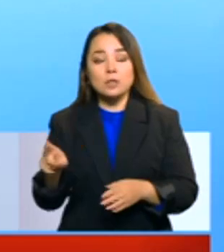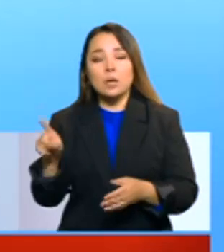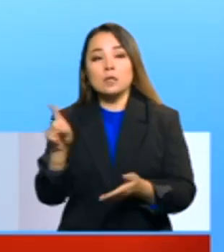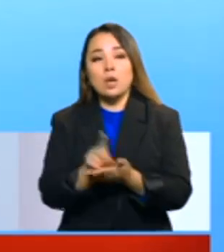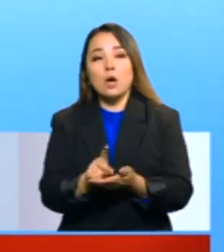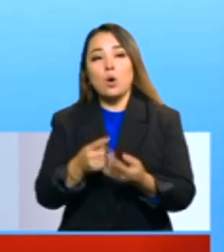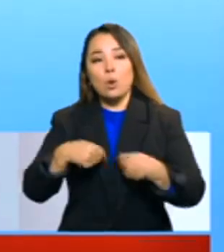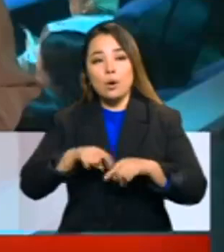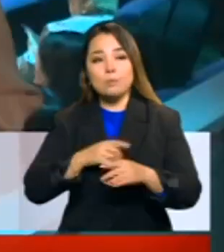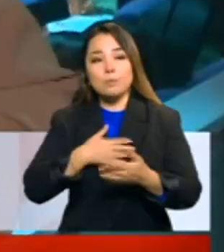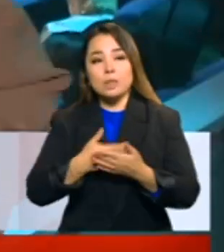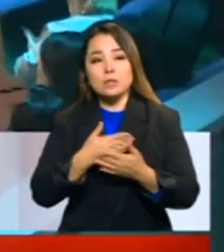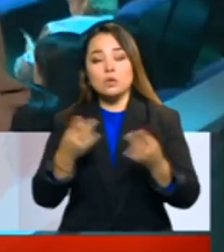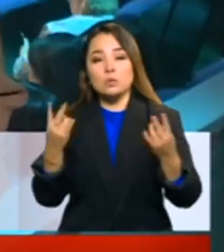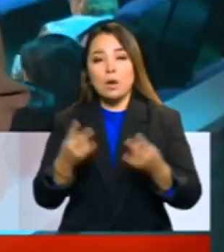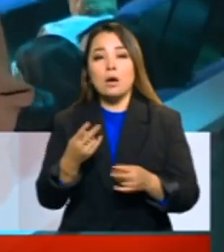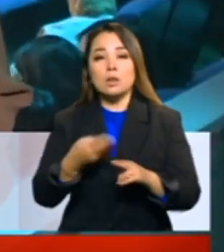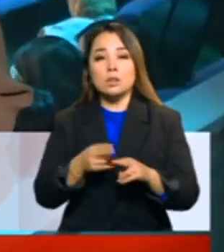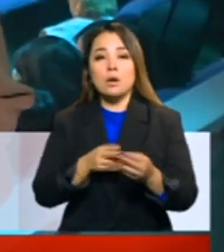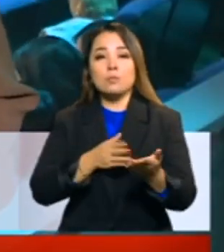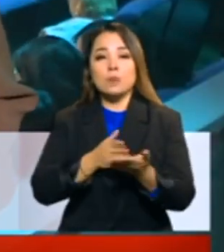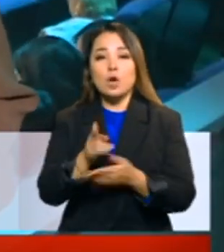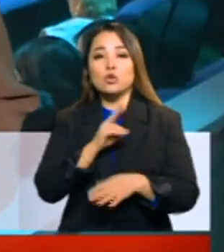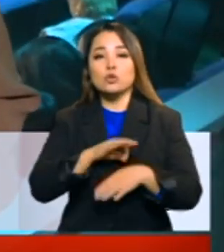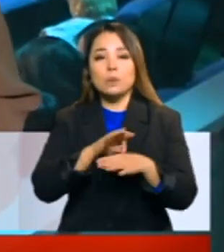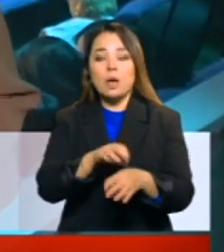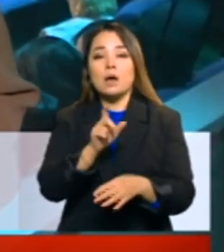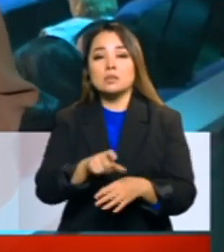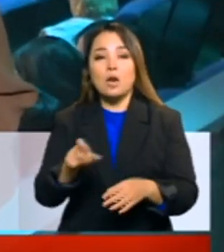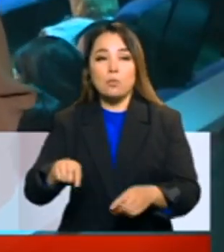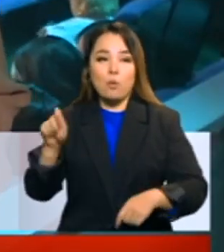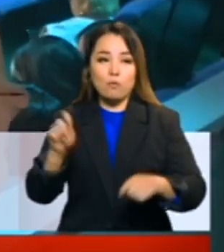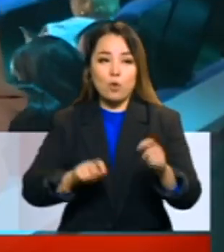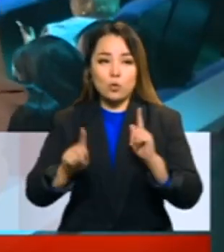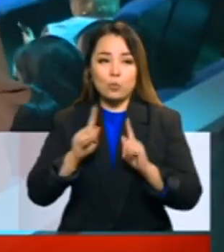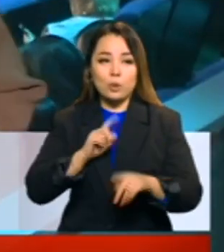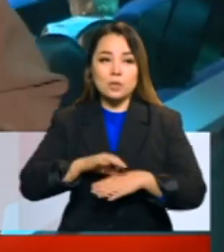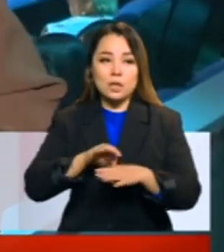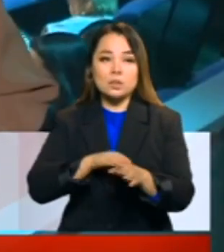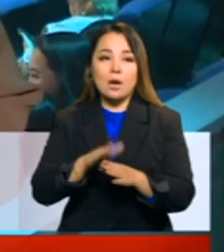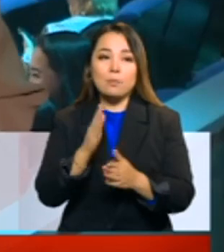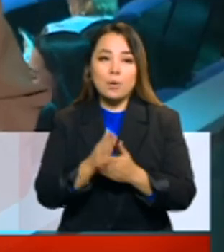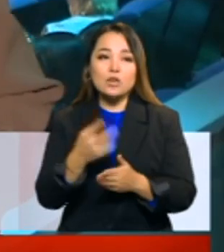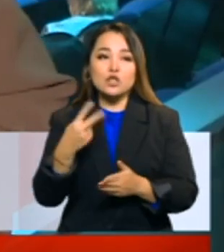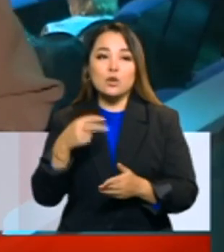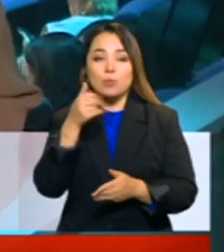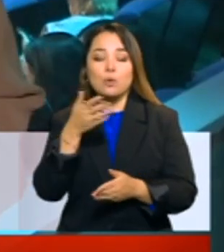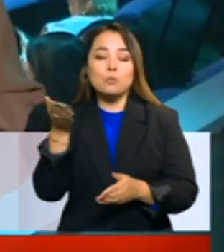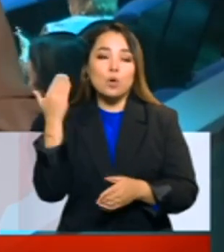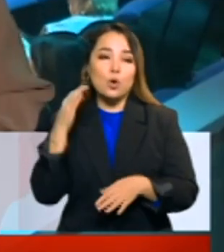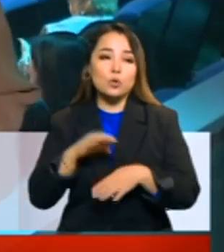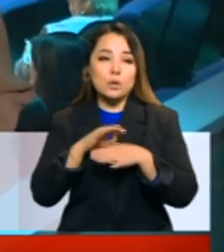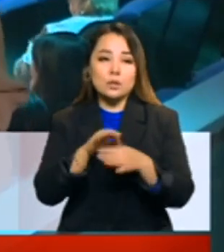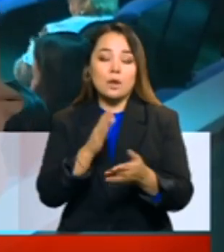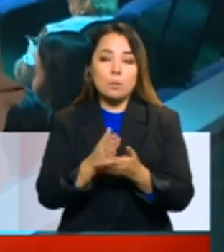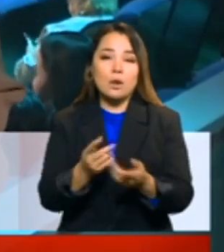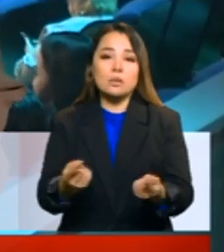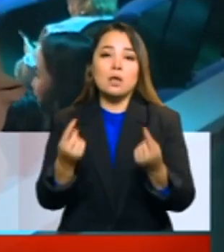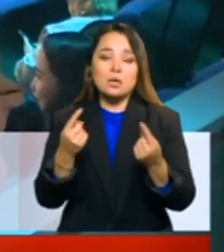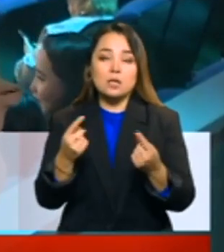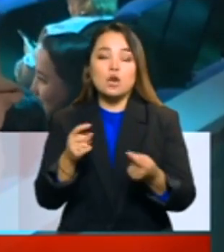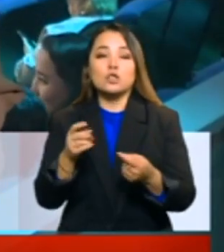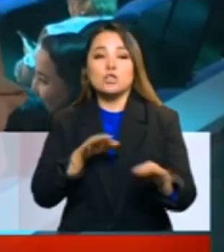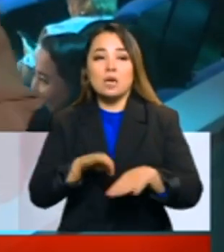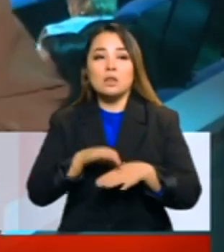қоғам белсенді болу керек. Яғни осы бағытта жұмыс істеу үшін азаматтық форум ұйымдастырылып отыр. Алғашқысы осыдан 20 жыл бұрын өтті. Ауқымды шара